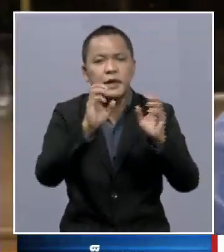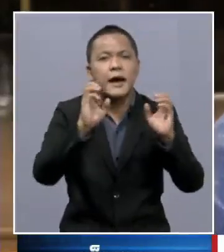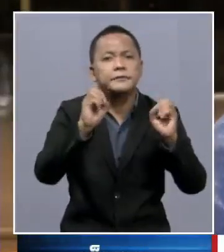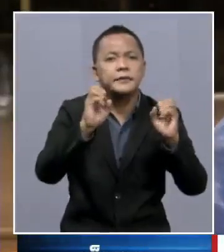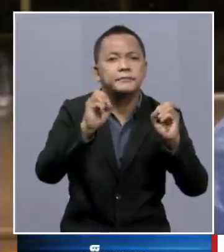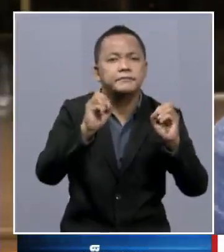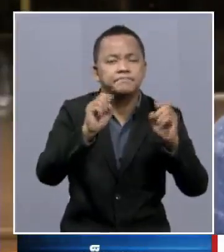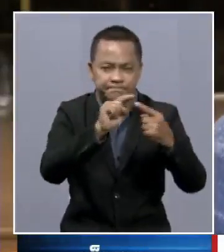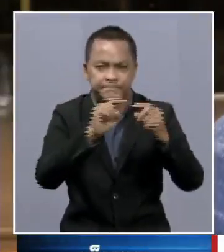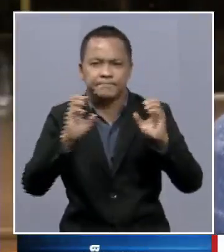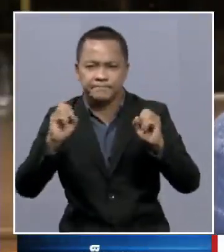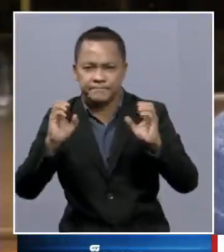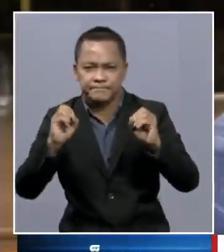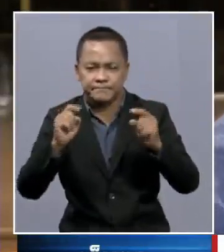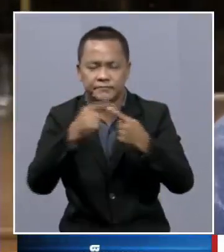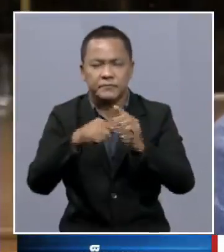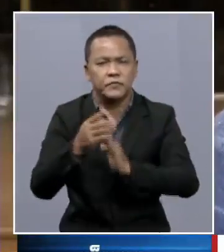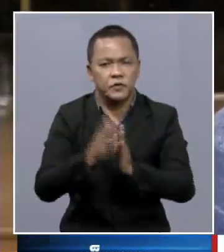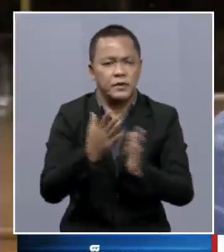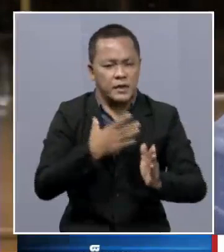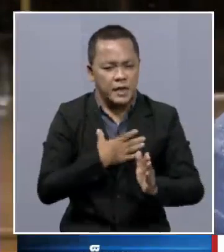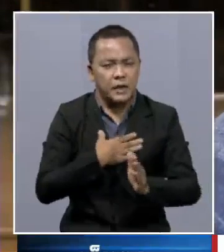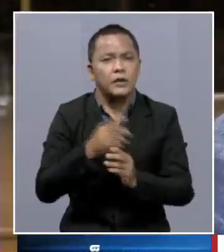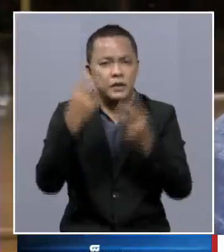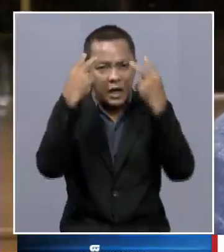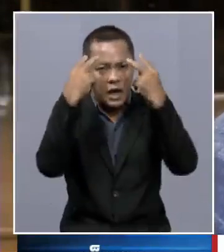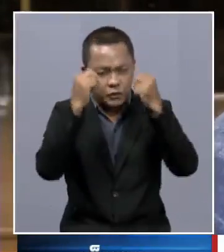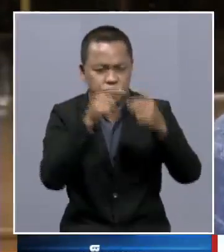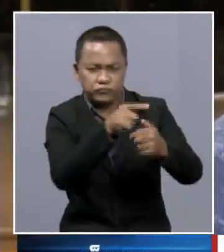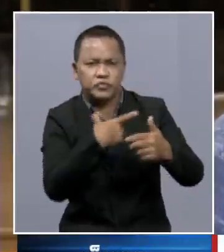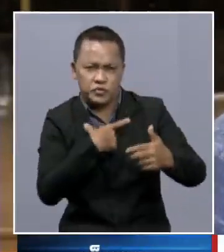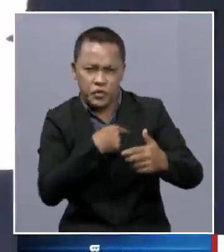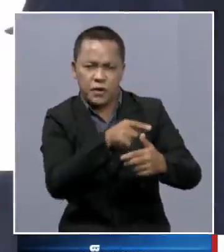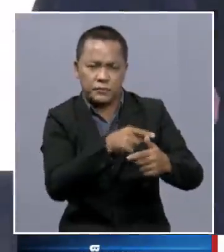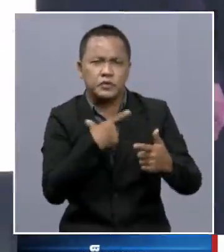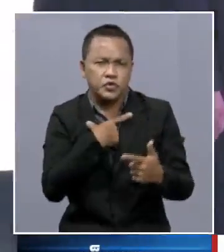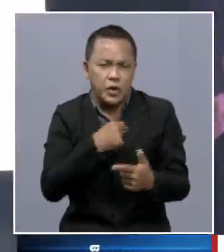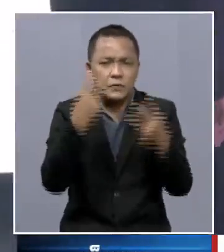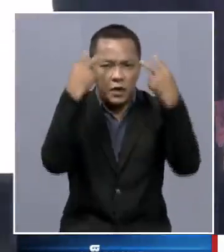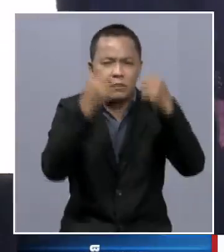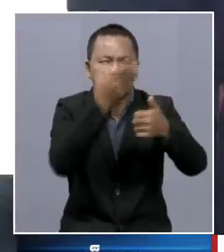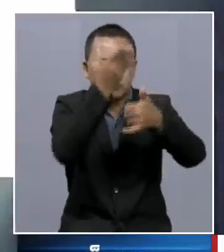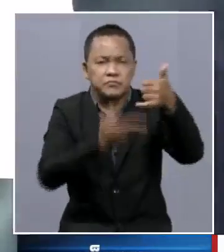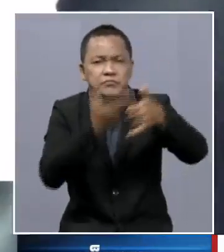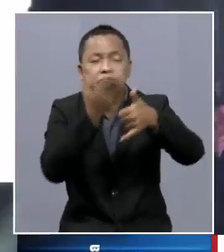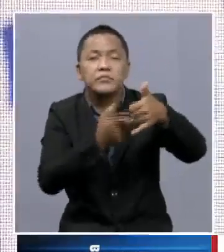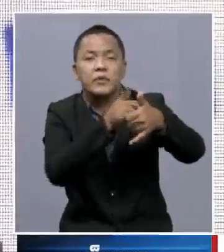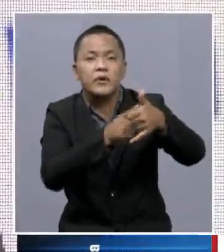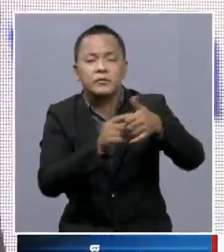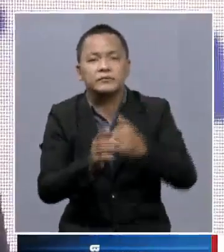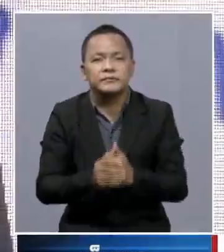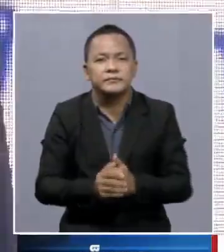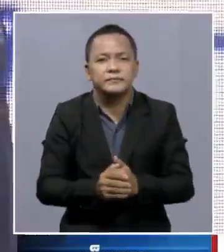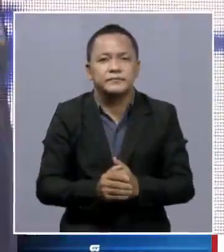50-50 เลยนะเพราะว่าแนคับของ Lungู กมีเหมอนกันโยเฉาอยยคนที่ชื่นชอบบคลิความเป็ฟันซสตดหนวด